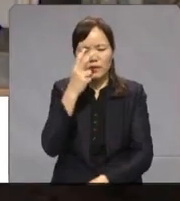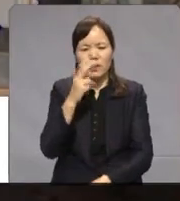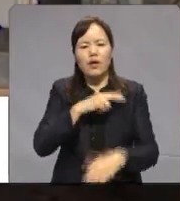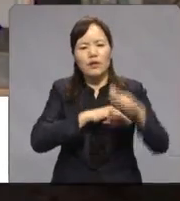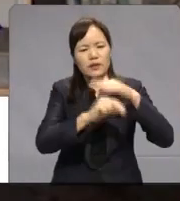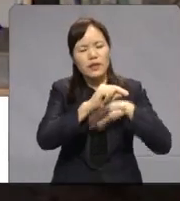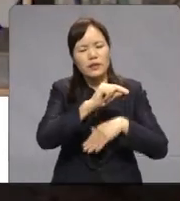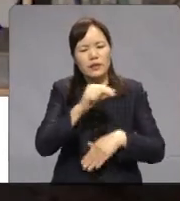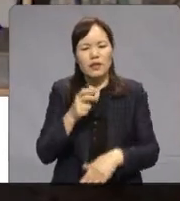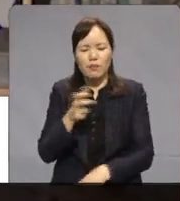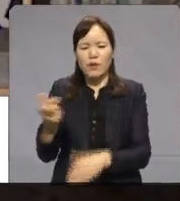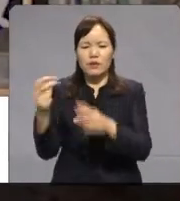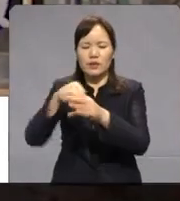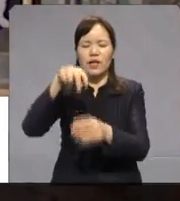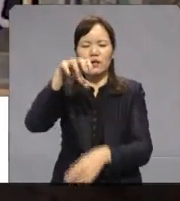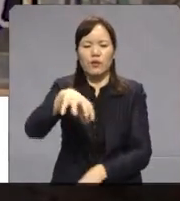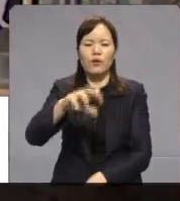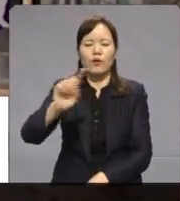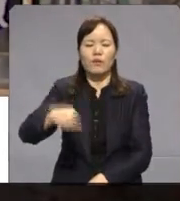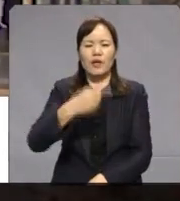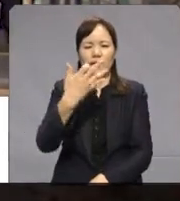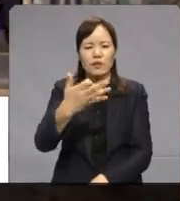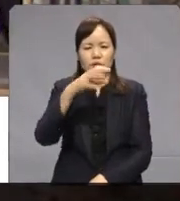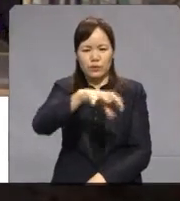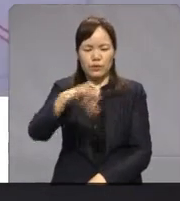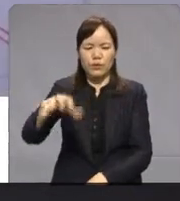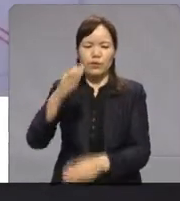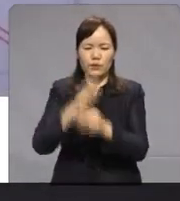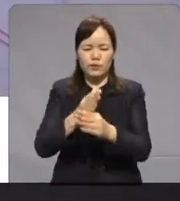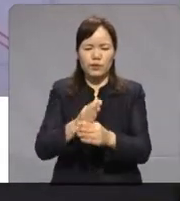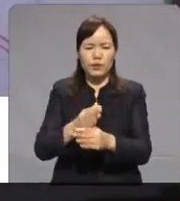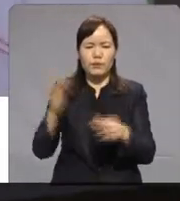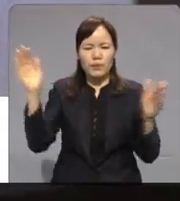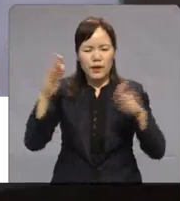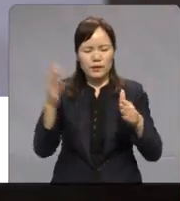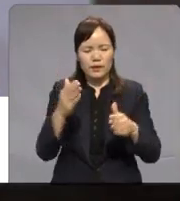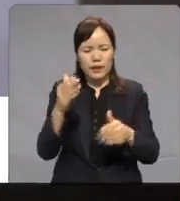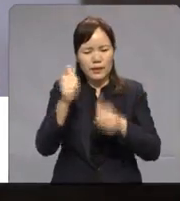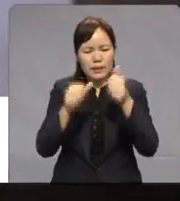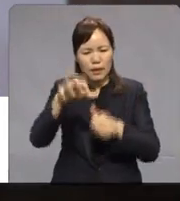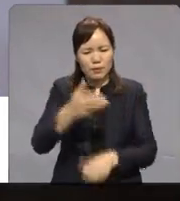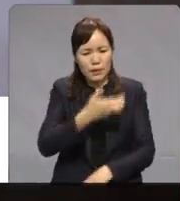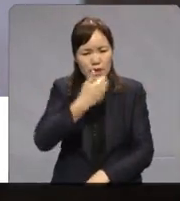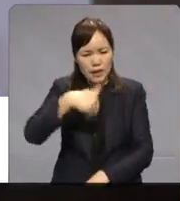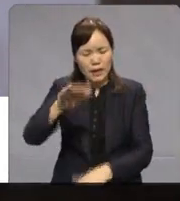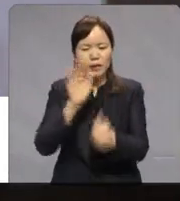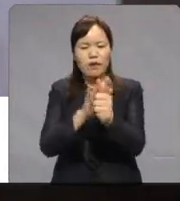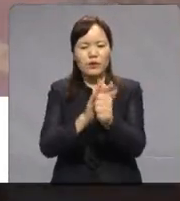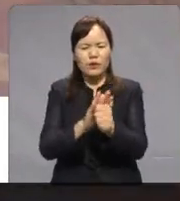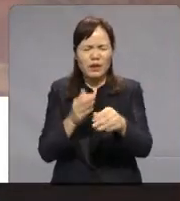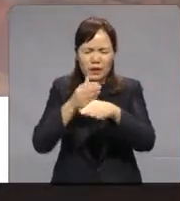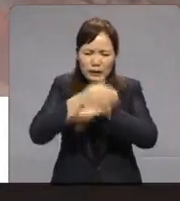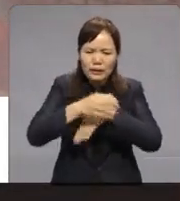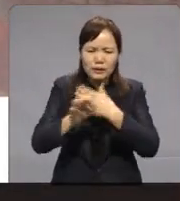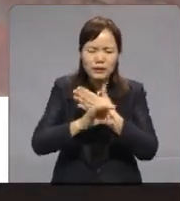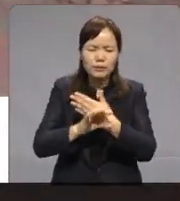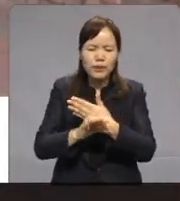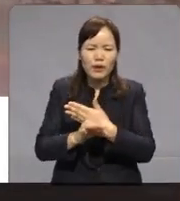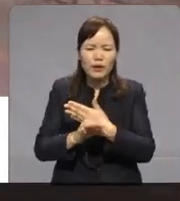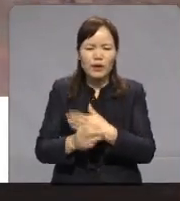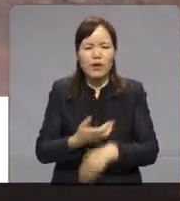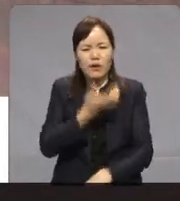버스 정류장 등 119곳을 중심으로 수험생의 시험장 이동을 돕고 지각 수험생에게는 교통 편의도